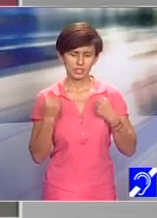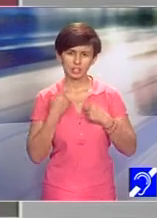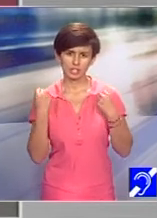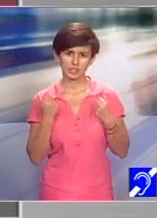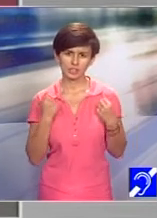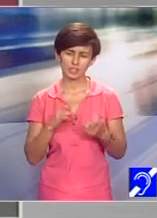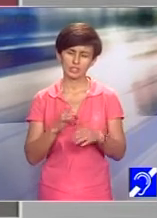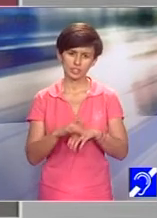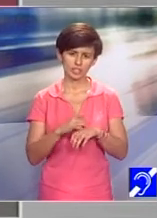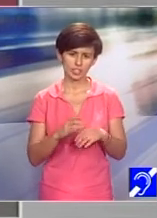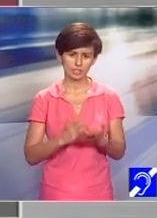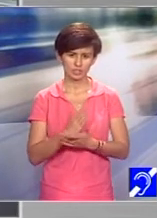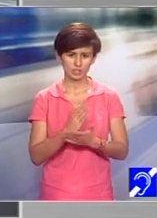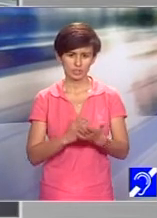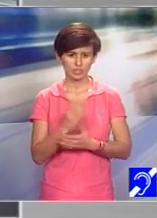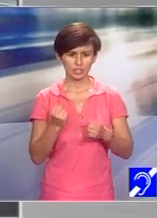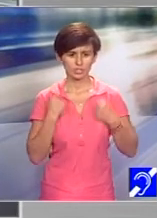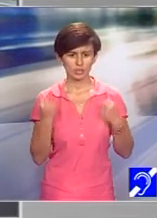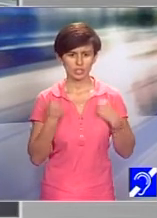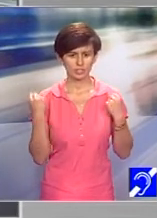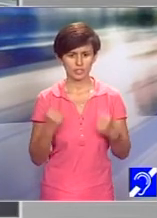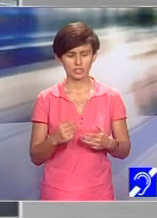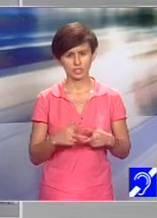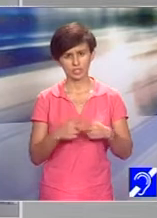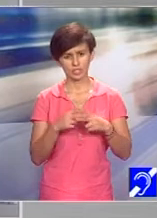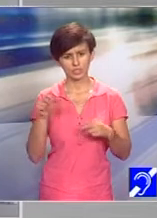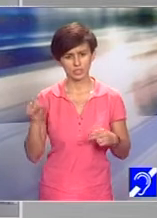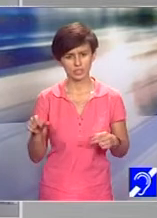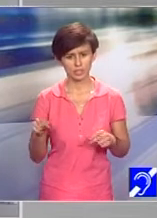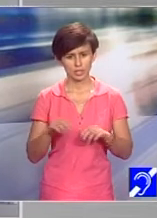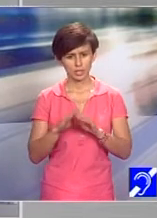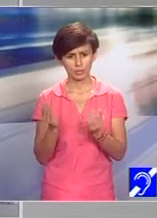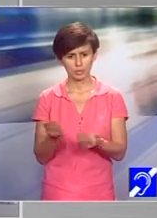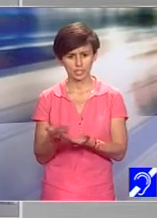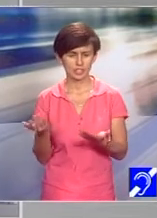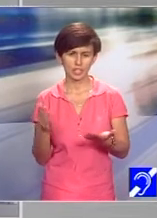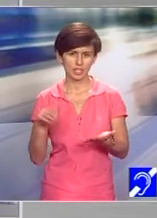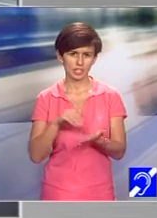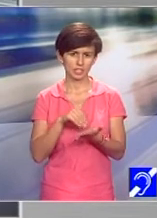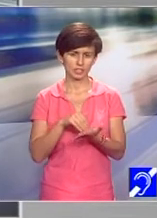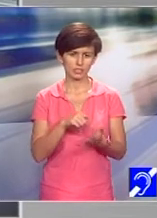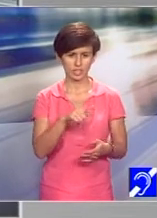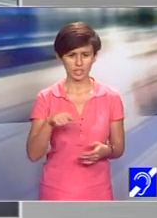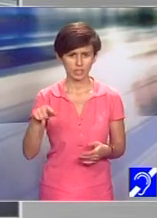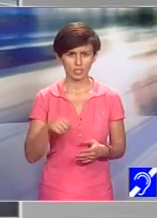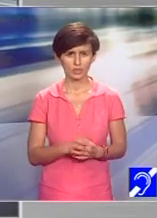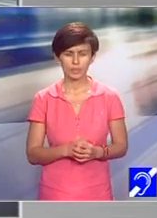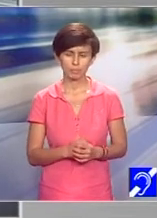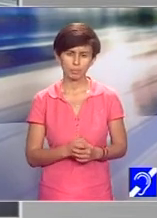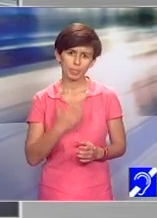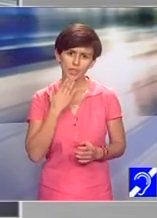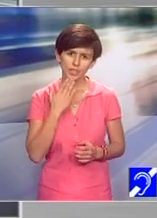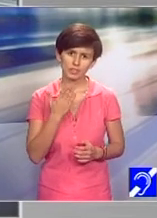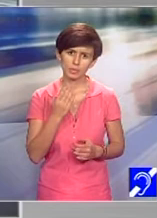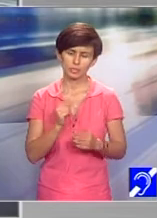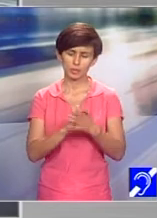să mergeți mai departe cu activitatea dumneavoastră și să deserviți populația, cei care de altfel au nevoie de dumneavoastră în fiecare minut. Mult succes în continuare,